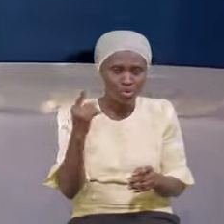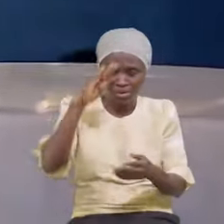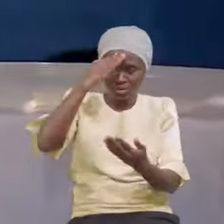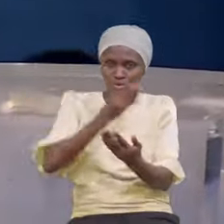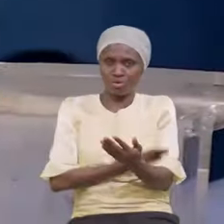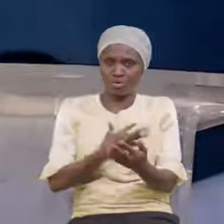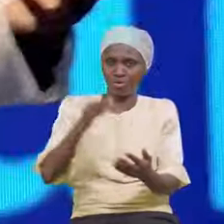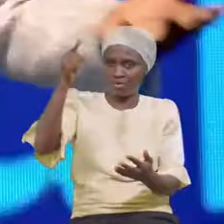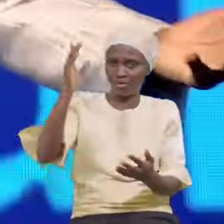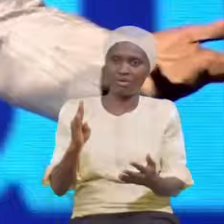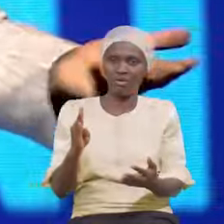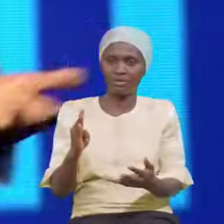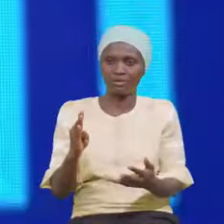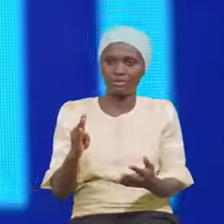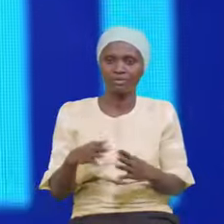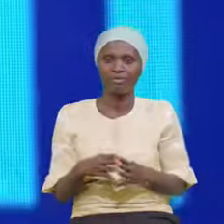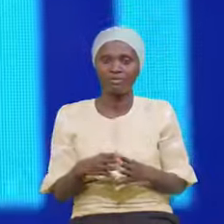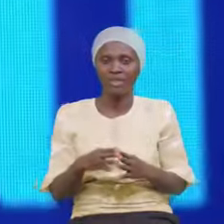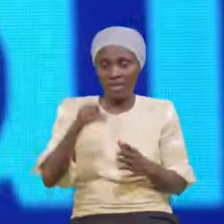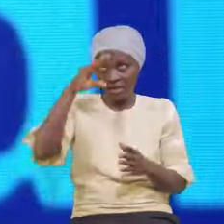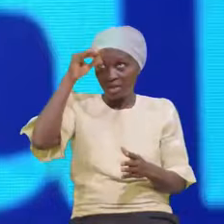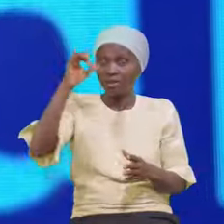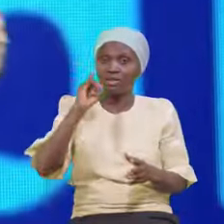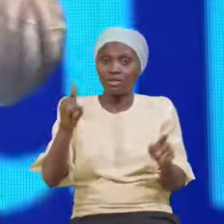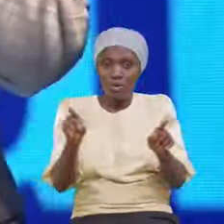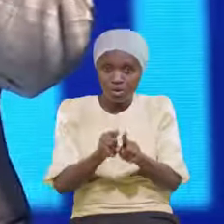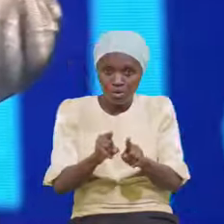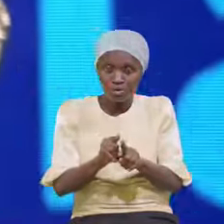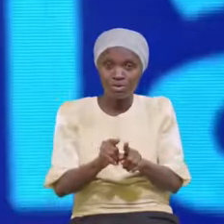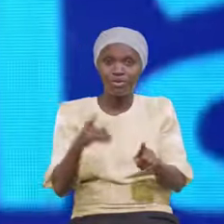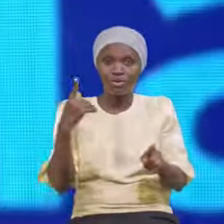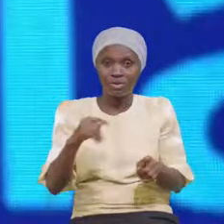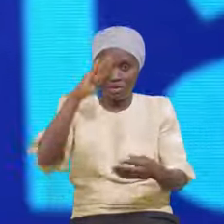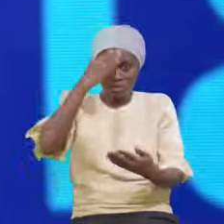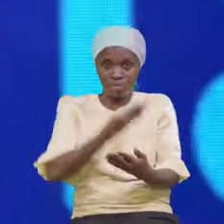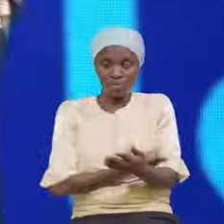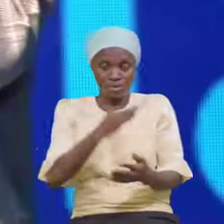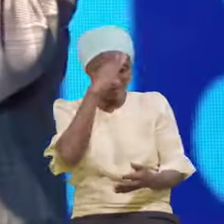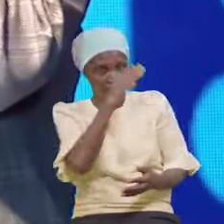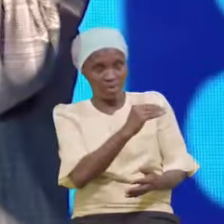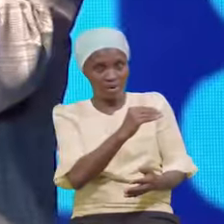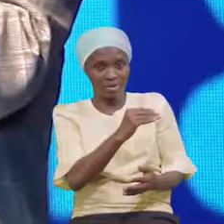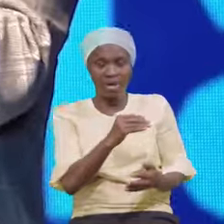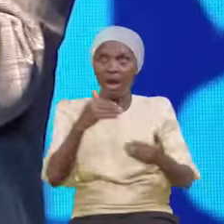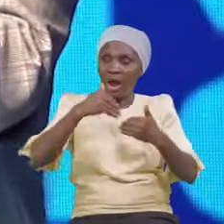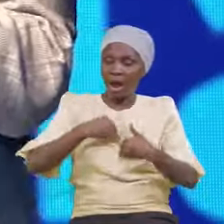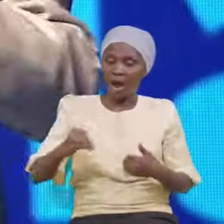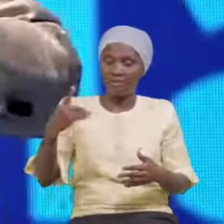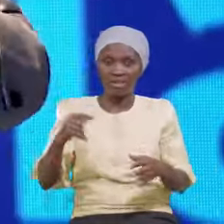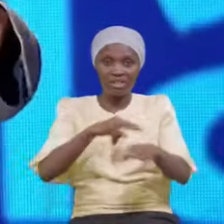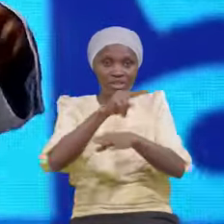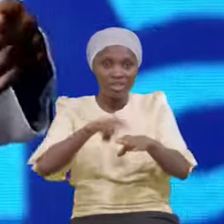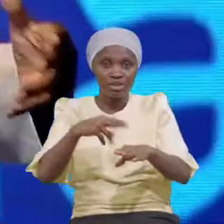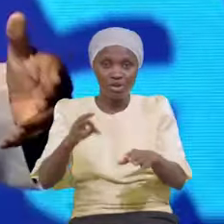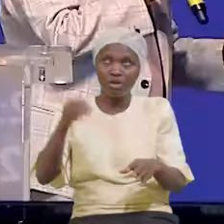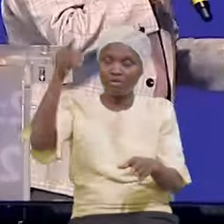kumarudu maatrame kaadu, he is also son of man, ayana manushya kumarudu kuda, having the nature of God, devuni swabhavanni kaligi undi,